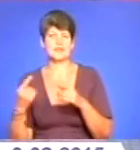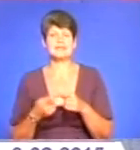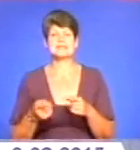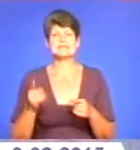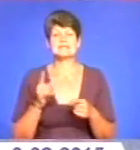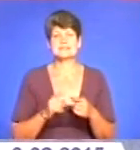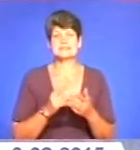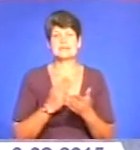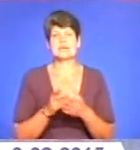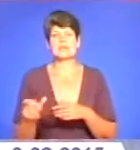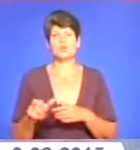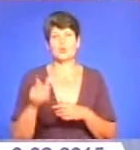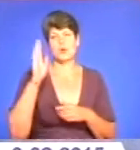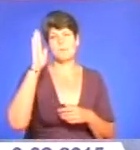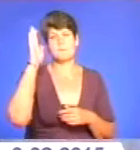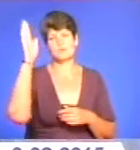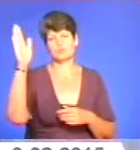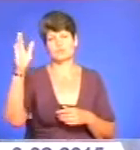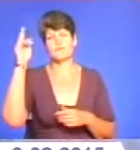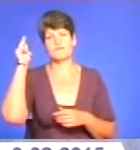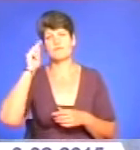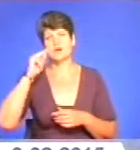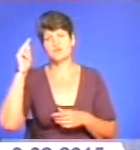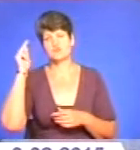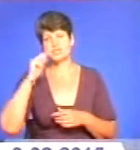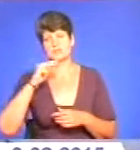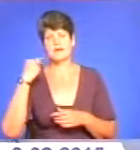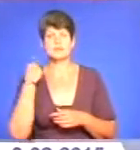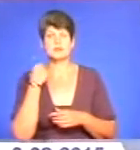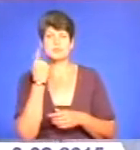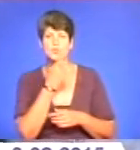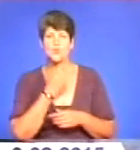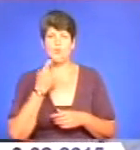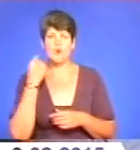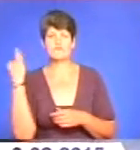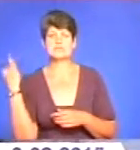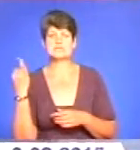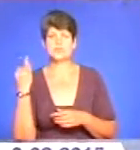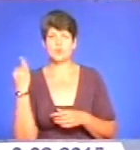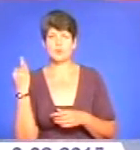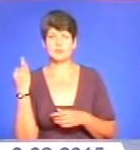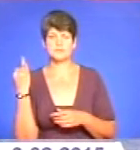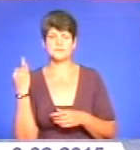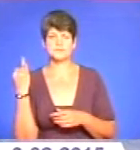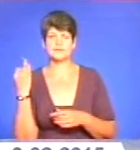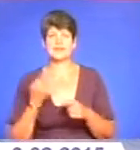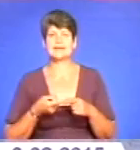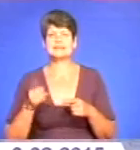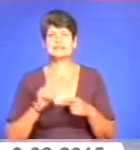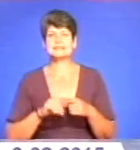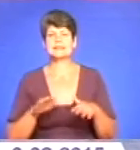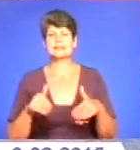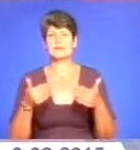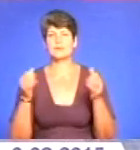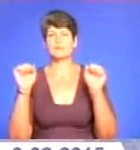десь дорога в майбутнє, тому що вивчення англійської мови, історії – це дає